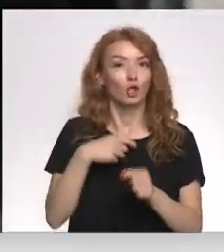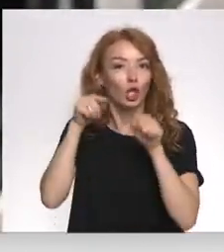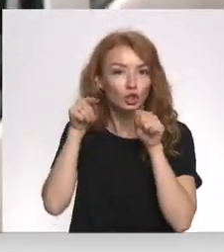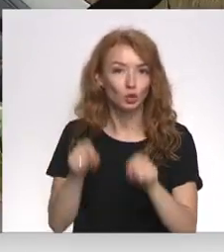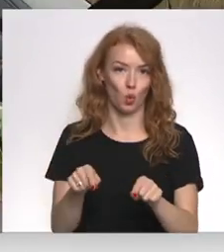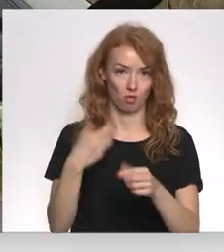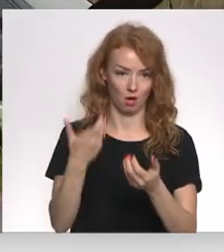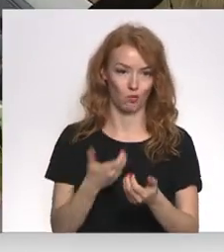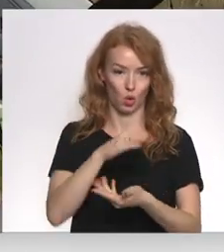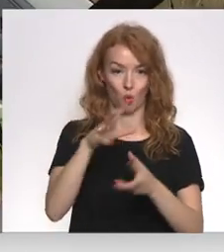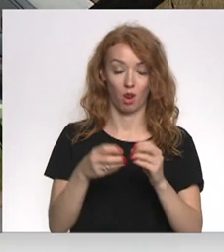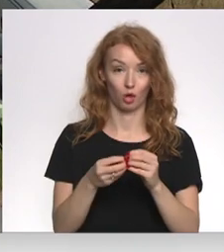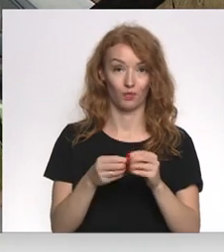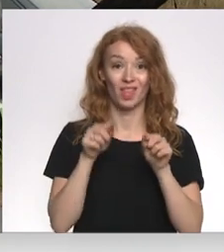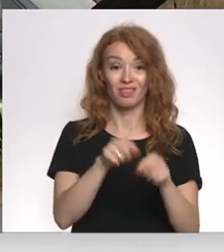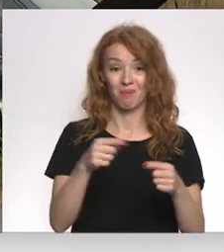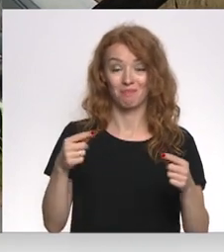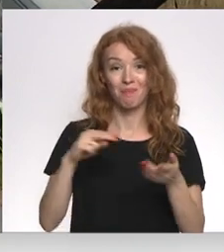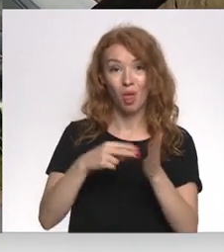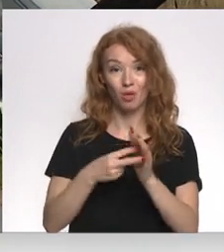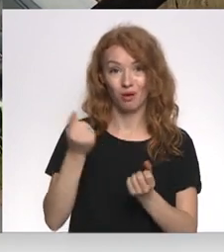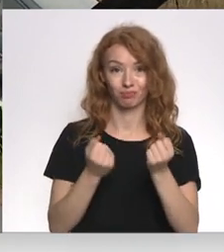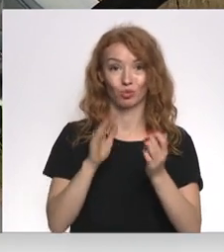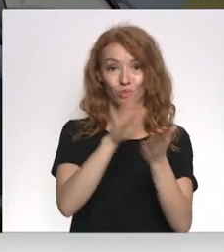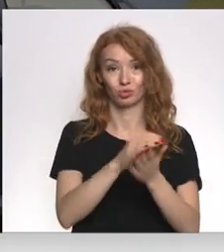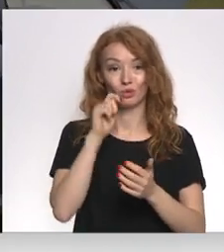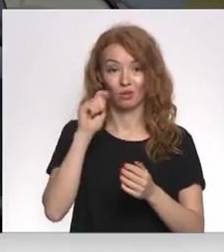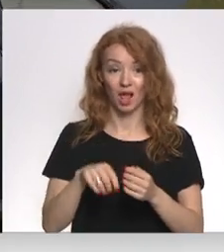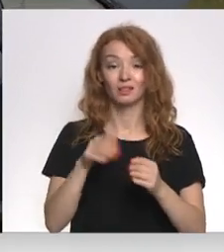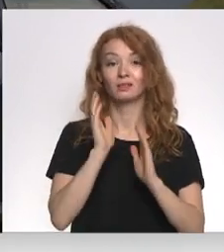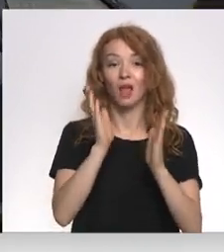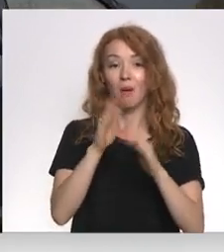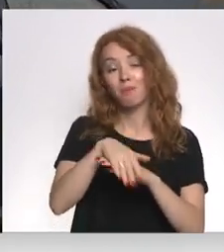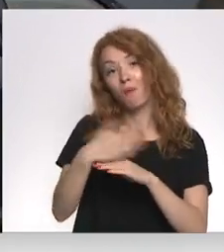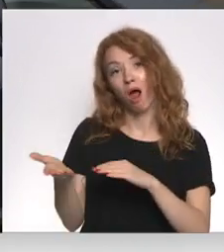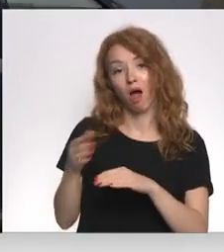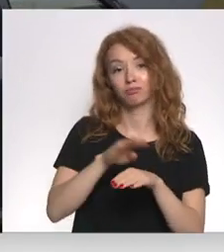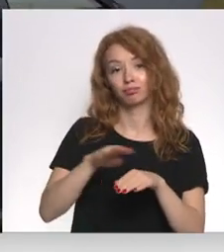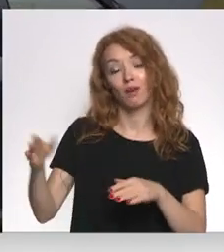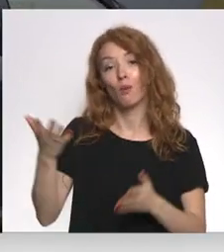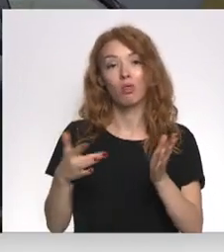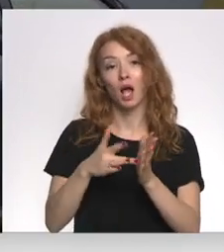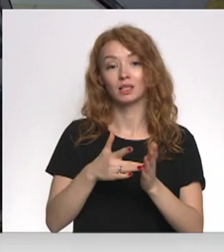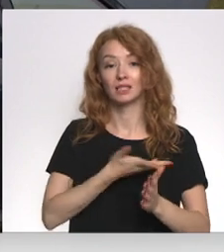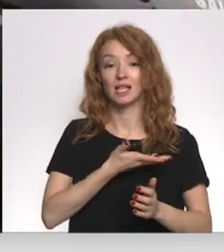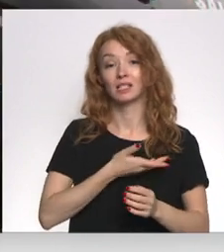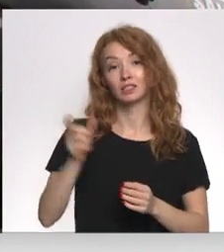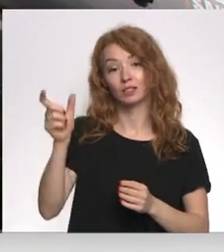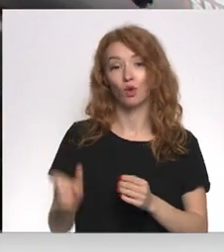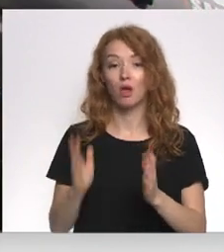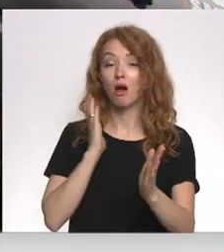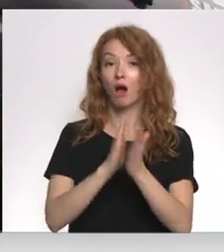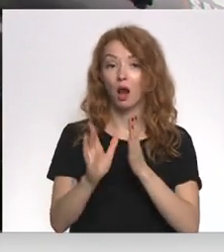mašīnas riepas. Frontei paredzētie apvidus auto stāv ceļa malā. Iespējams, kāds jauns Mārupes iedzīvotājs